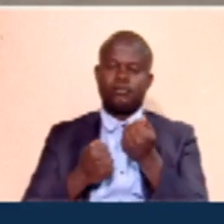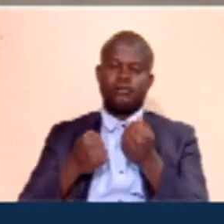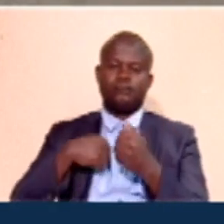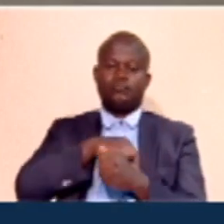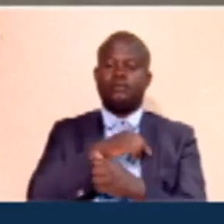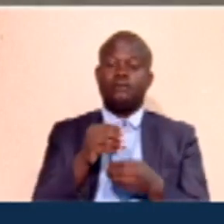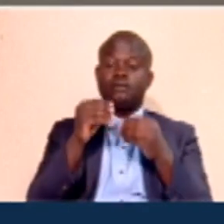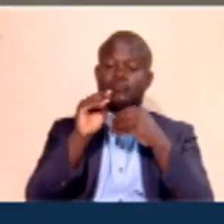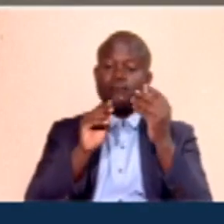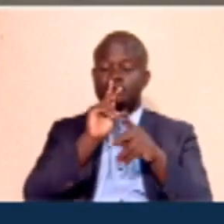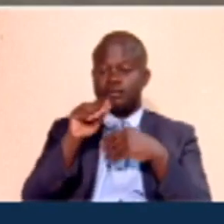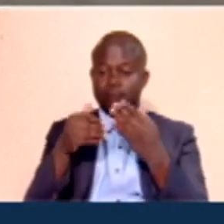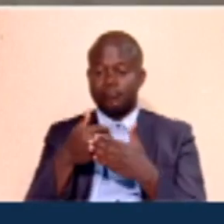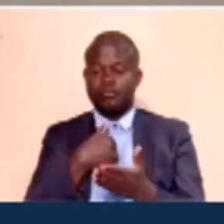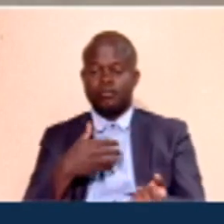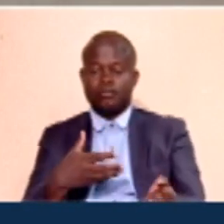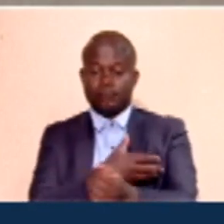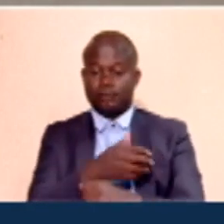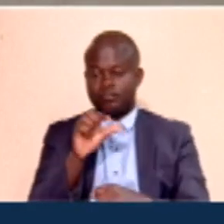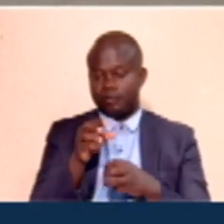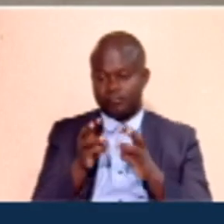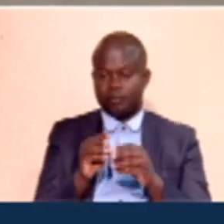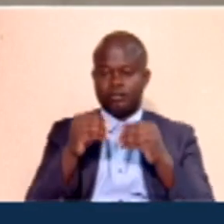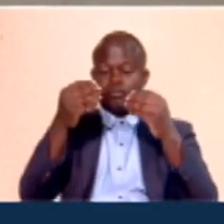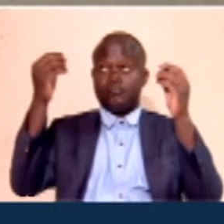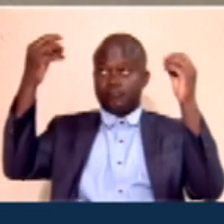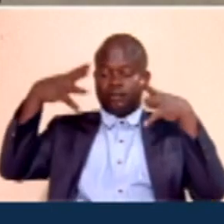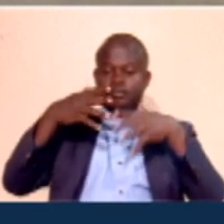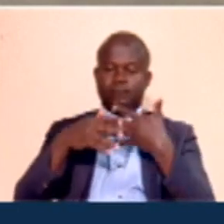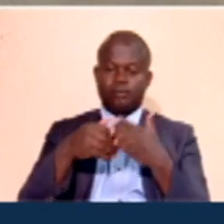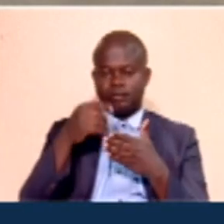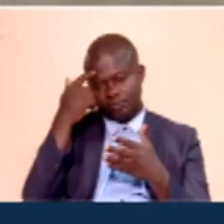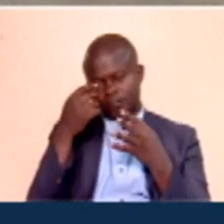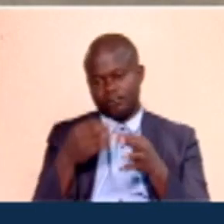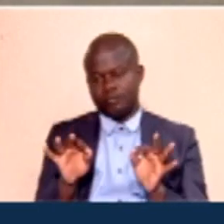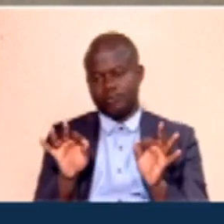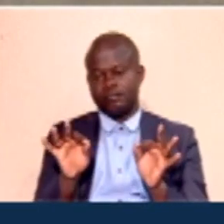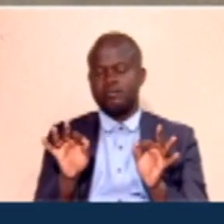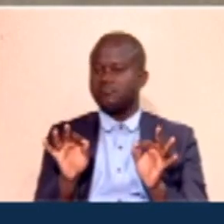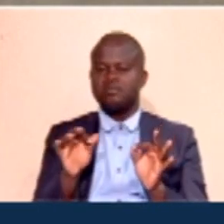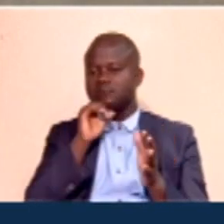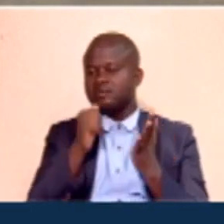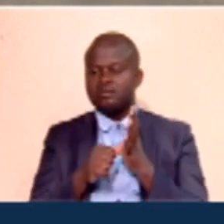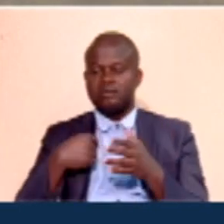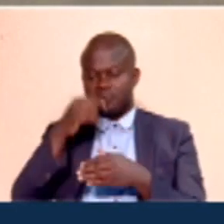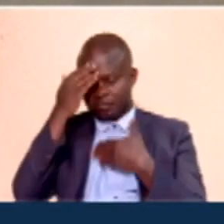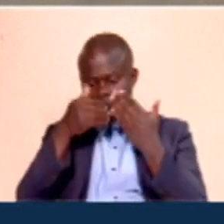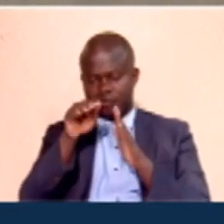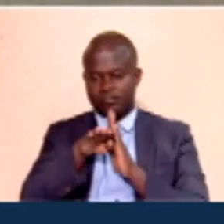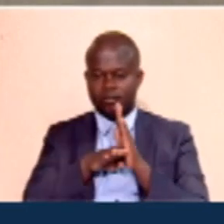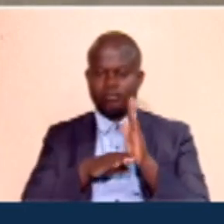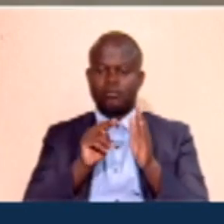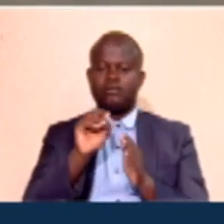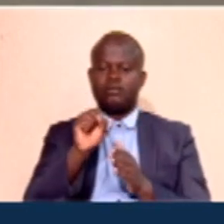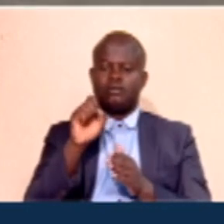tukaducana abaturage, noneho na wa wundi ufite ubushobozi bukeya ku buryo tumuhereza umurasire ku buntu rwose akagenda agacana, kubera ko iyi gahunda ya